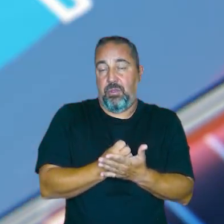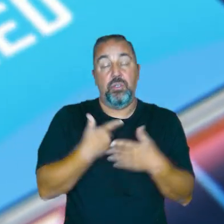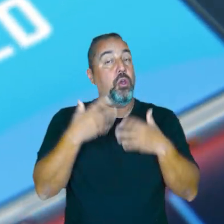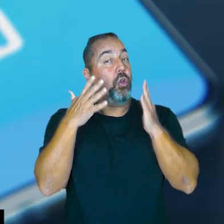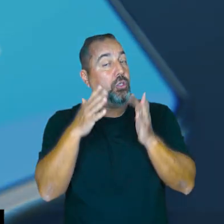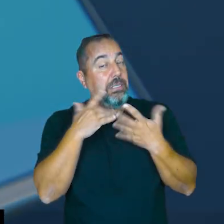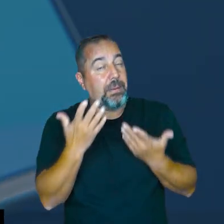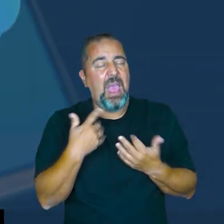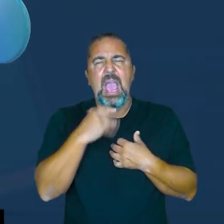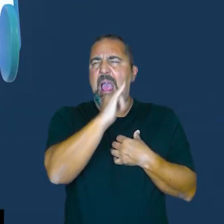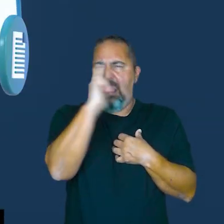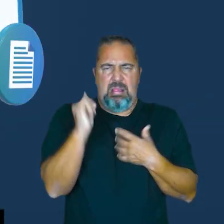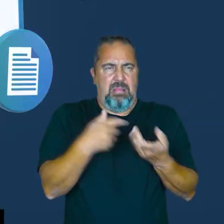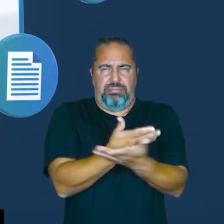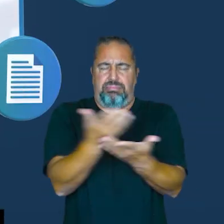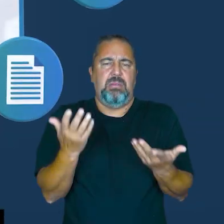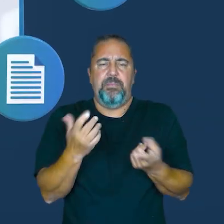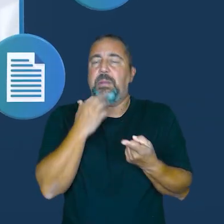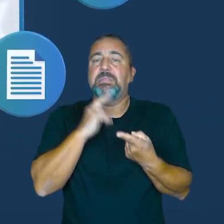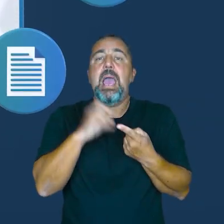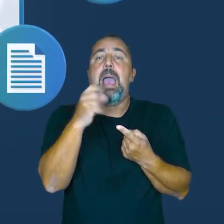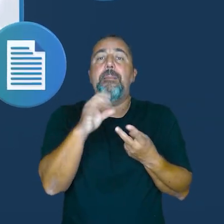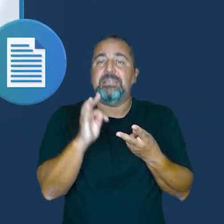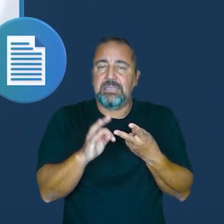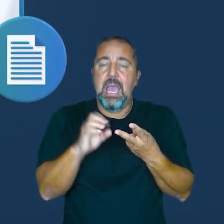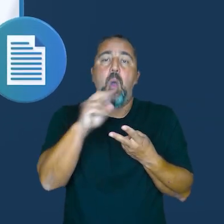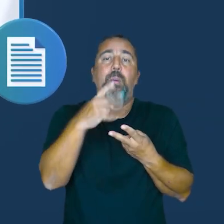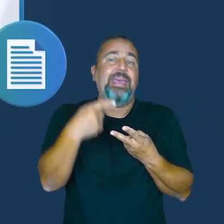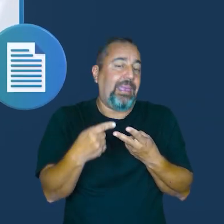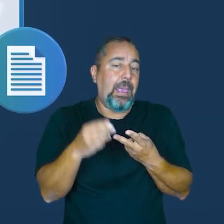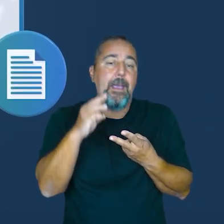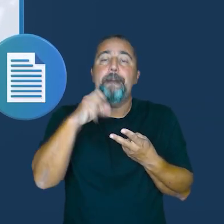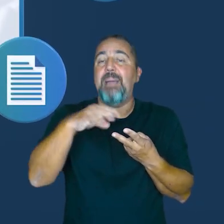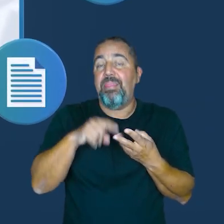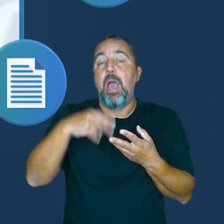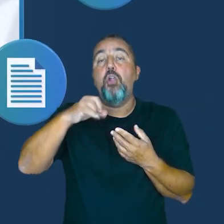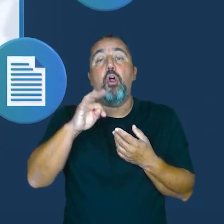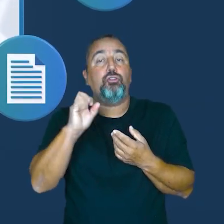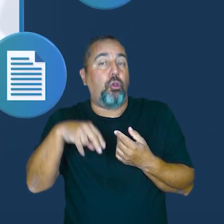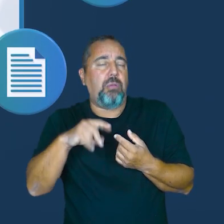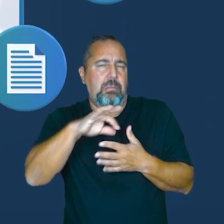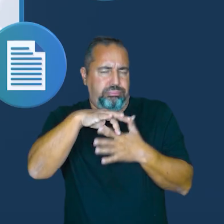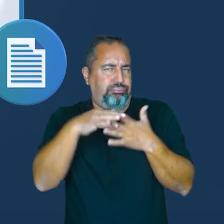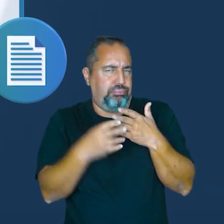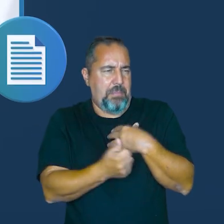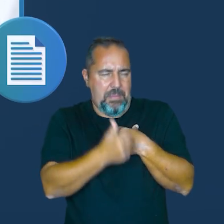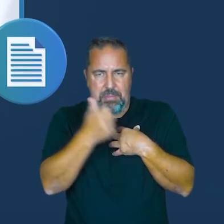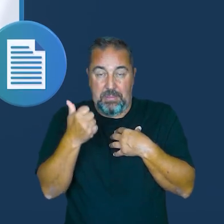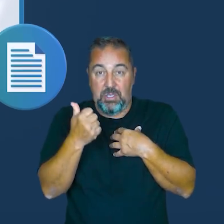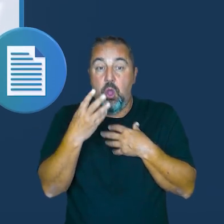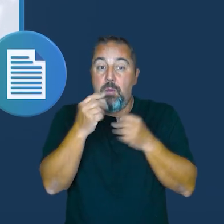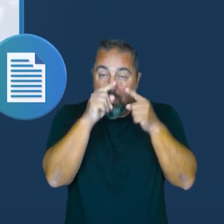ditu. Merkatuan daudenen artean bilatzea gomendatzen dizugu. Avast, AVG, Panda, Norton eta